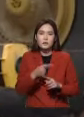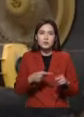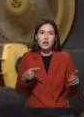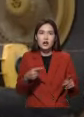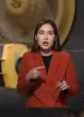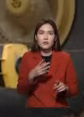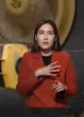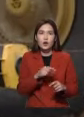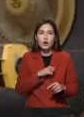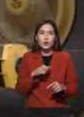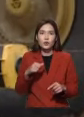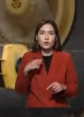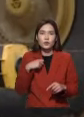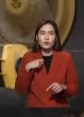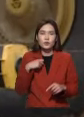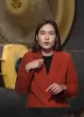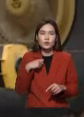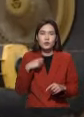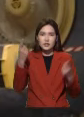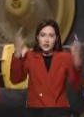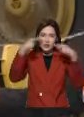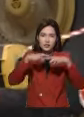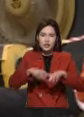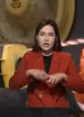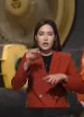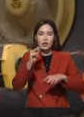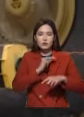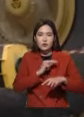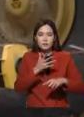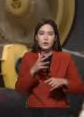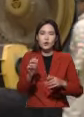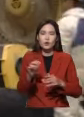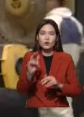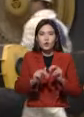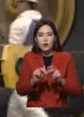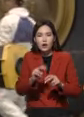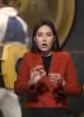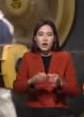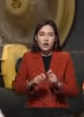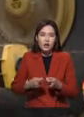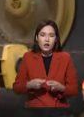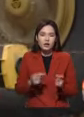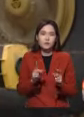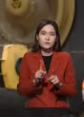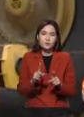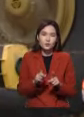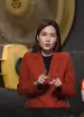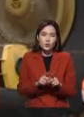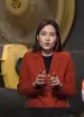жаңағы өзімізде уже бір техниканы жинай аламыз да, өзіміз құрастыра аламыз да, жаңағы бүкіл ремонттарын осы